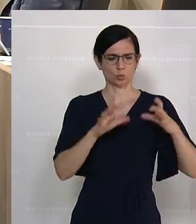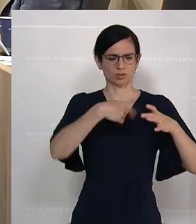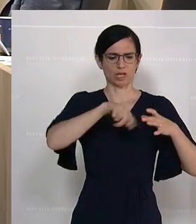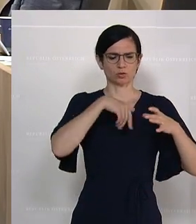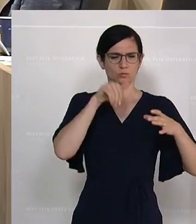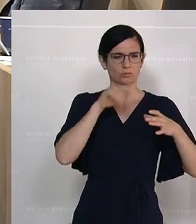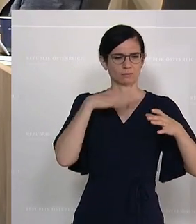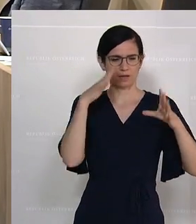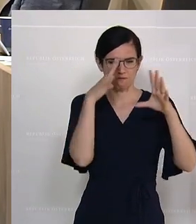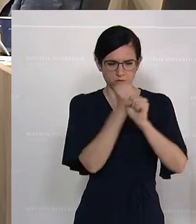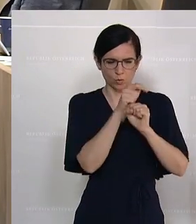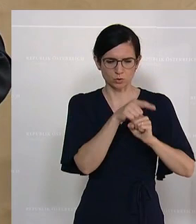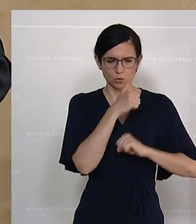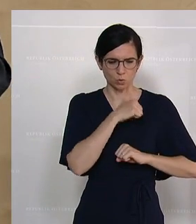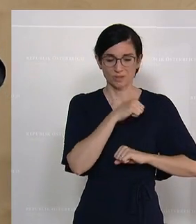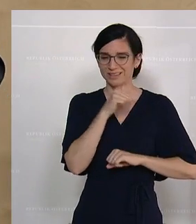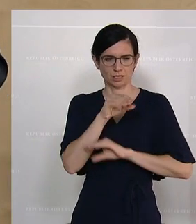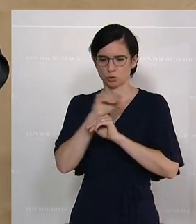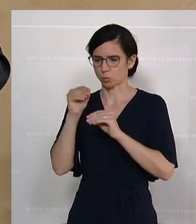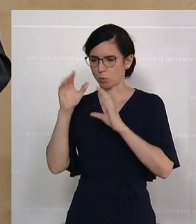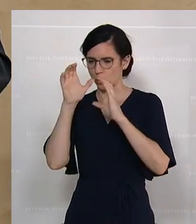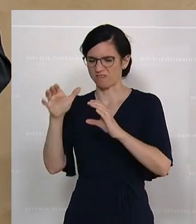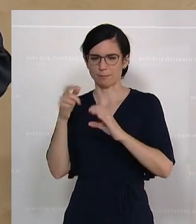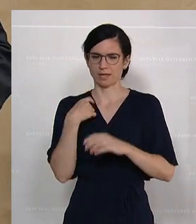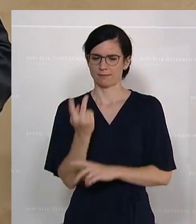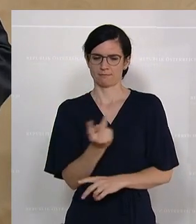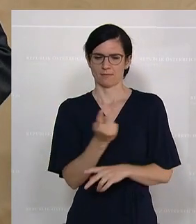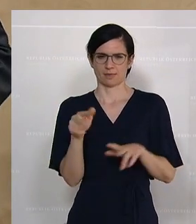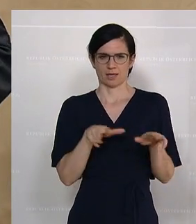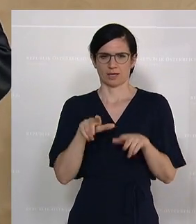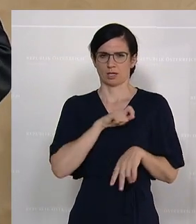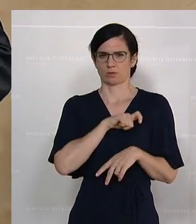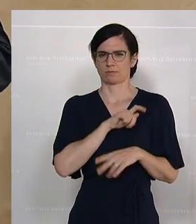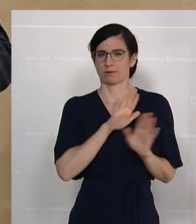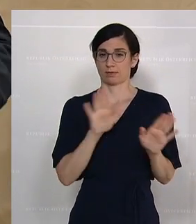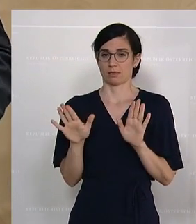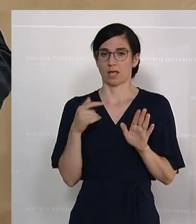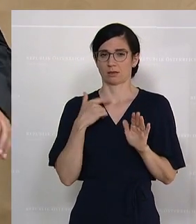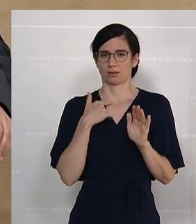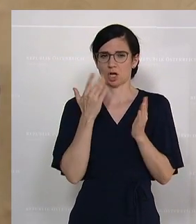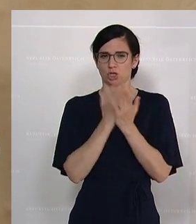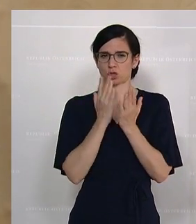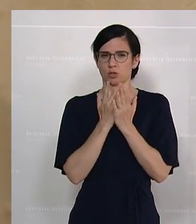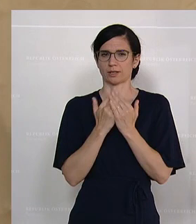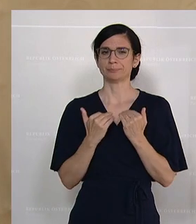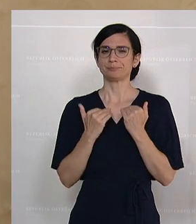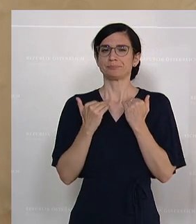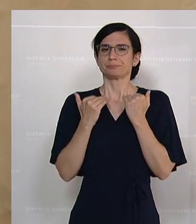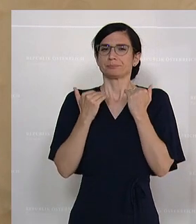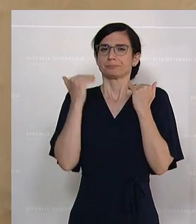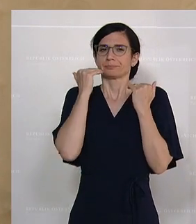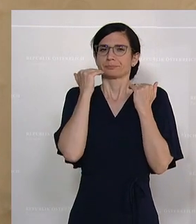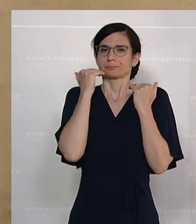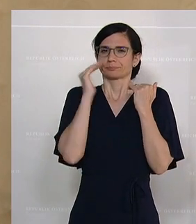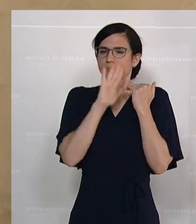grünen legen und nicht uns nur an der vp abarbeiten ich glaube es sind beide regierungspartner bis zum reisen steuertopf versunken